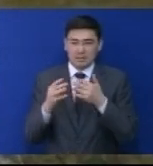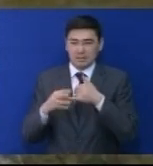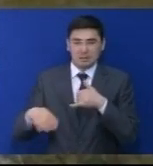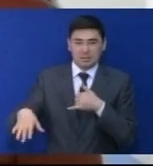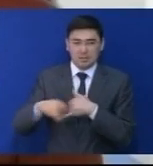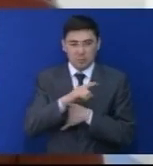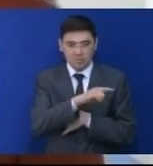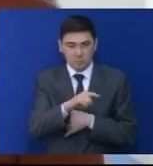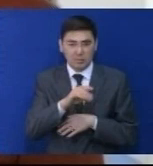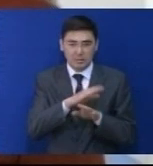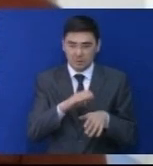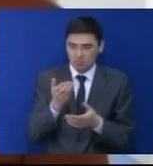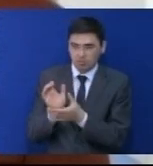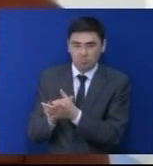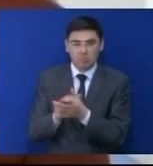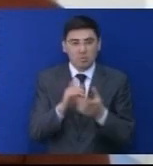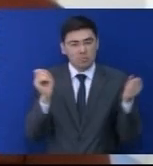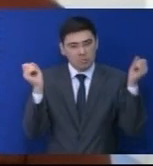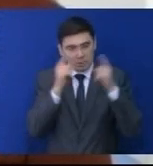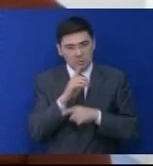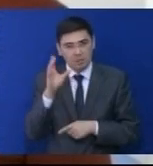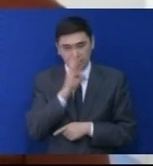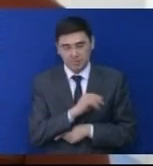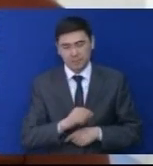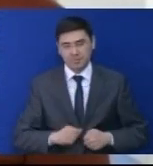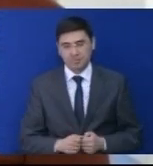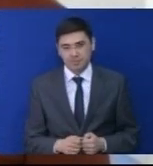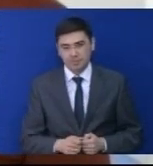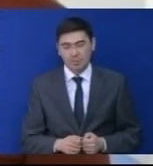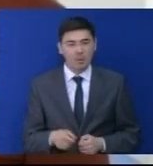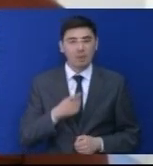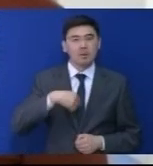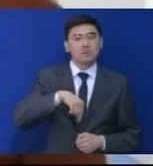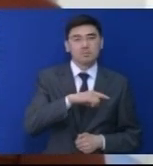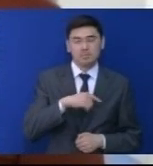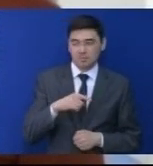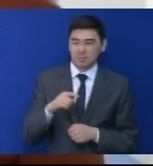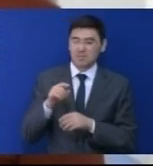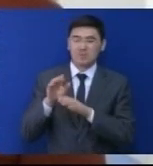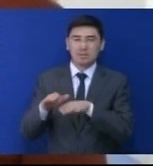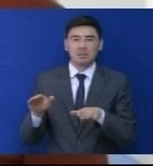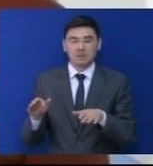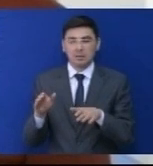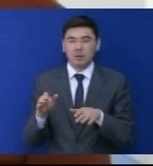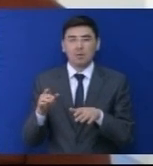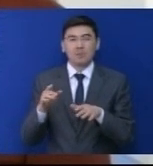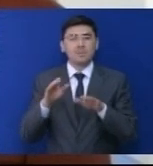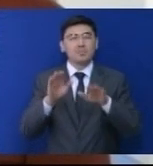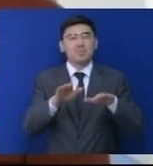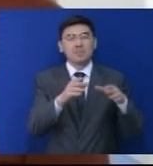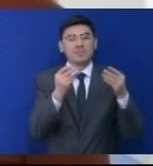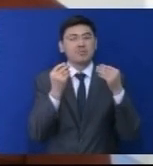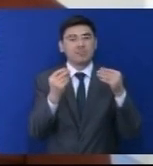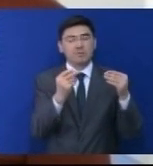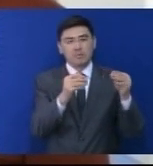әзірленді. Познакомились со всеми историческими местами. Барлық тарихи орындармен танысты. 18-ші ғасырдағы еңлік Кебек, Абай